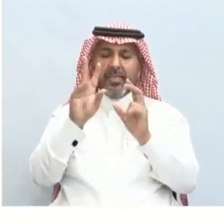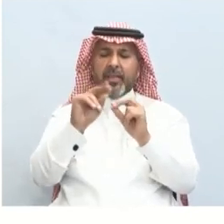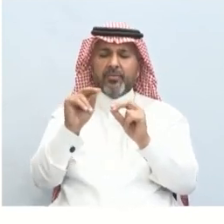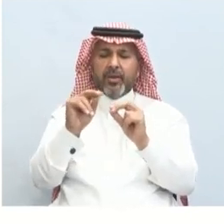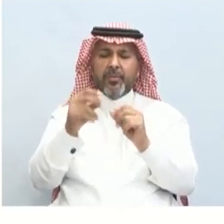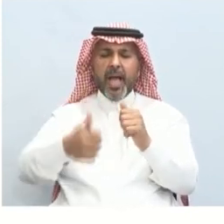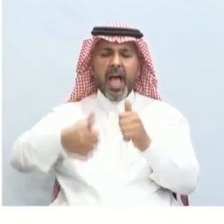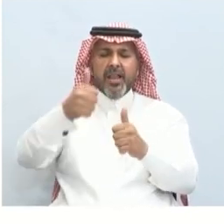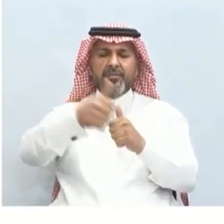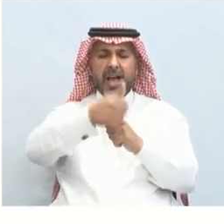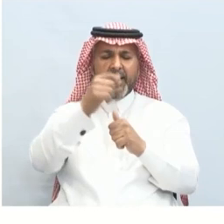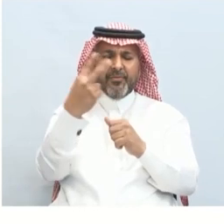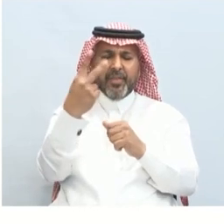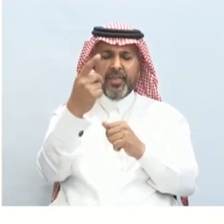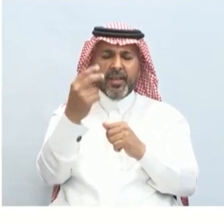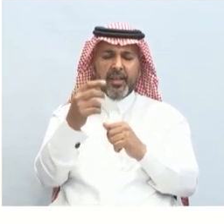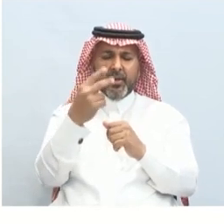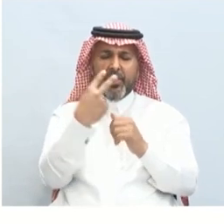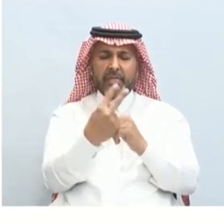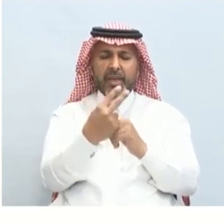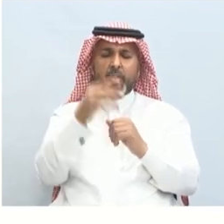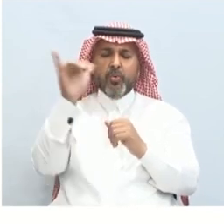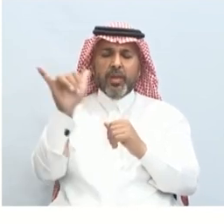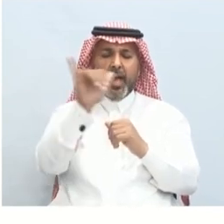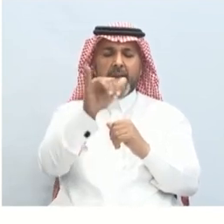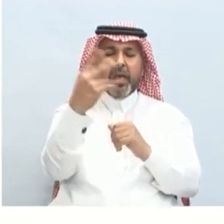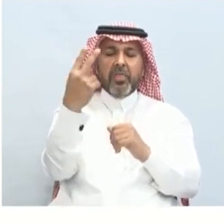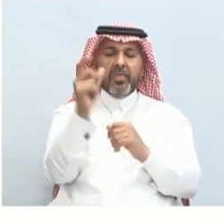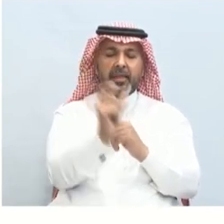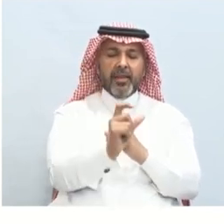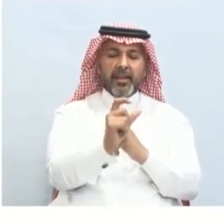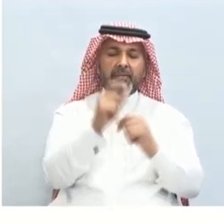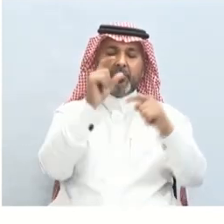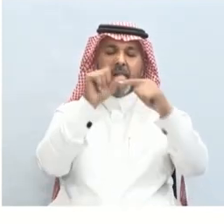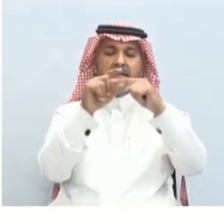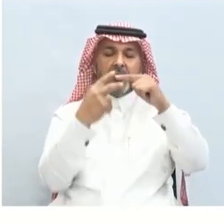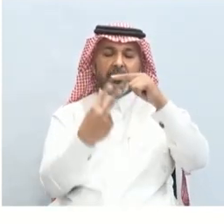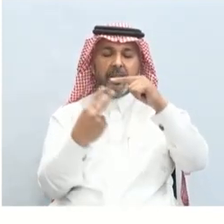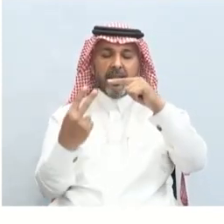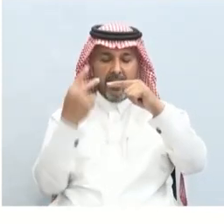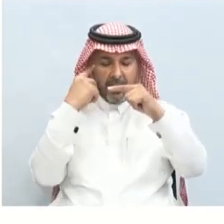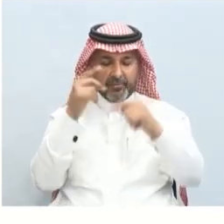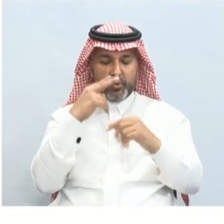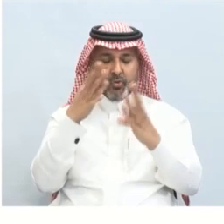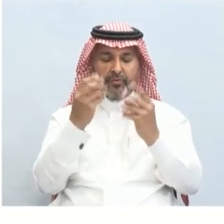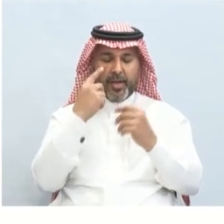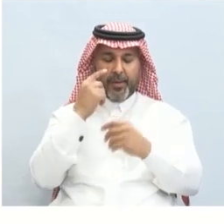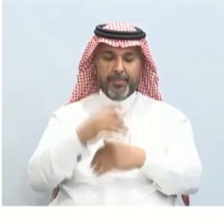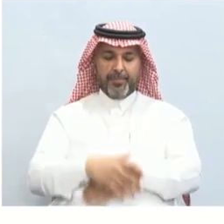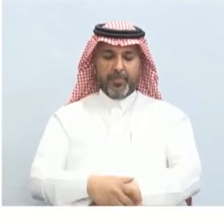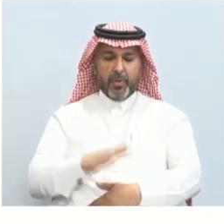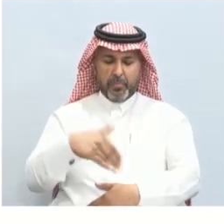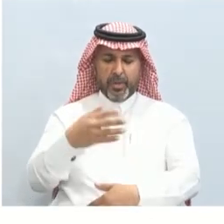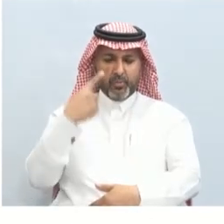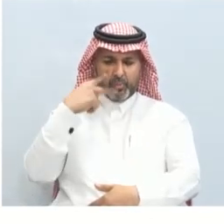مرتين فنقسم على اثنين فكتوريا ونحسب الناتج بناء على هذه الاعداد وراح نشوف يعني امثله